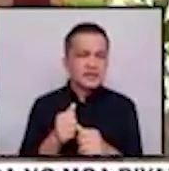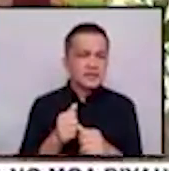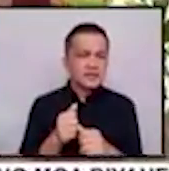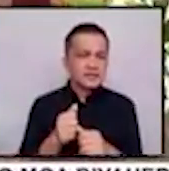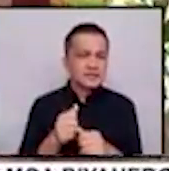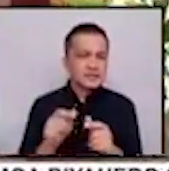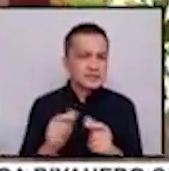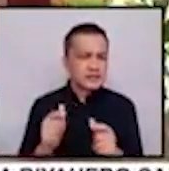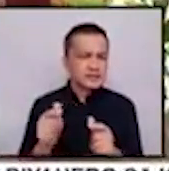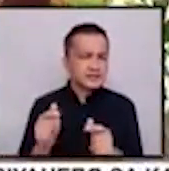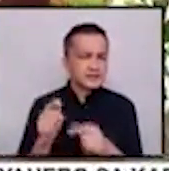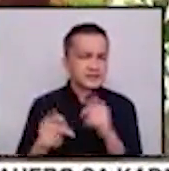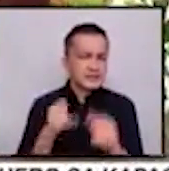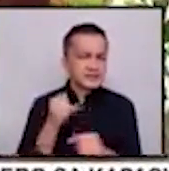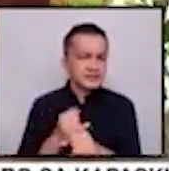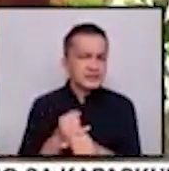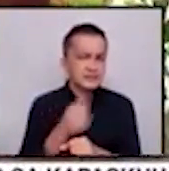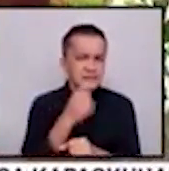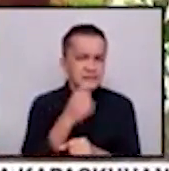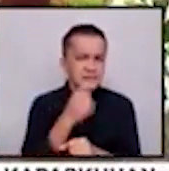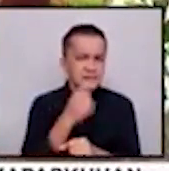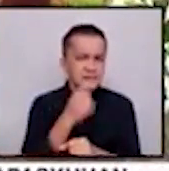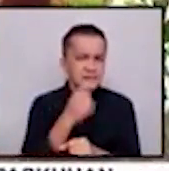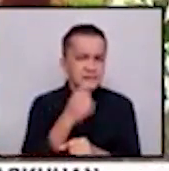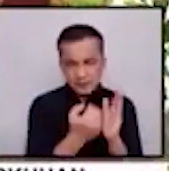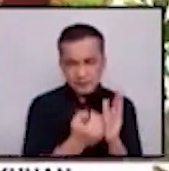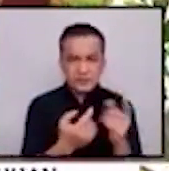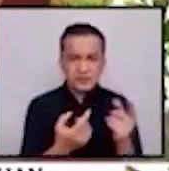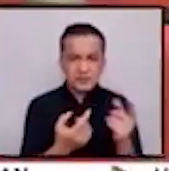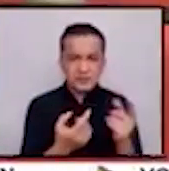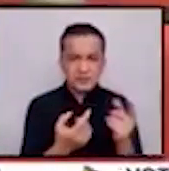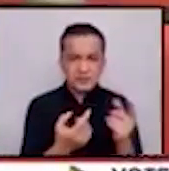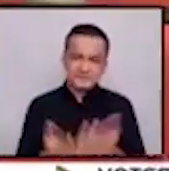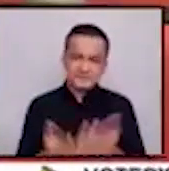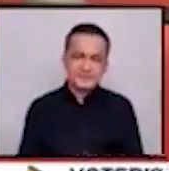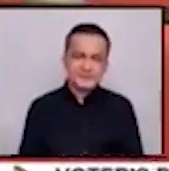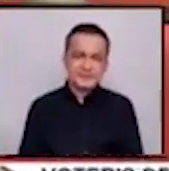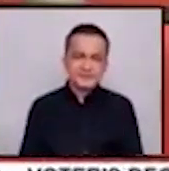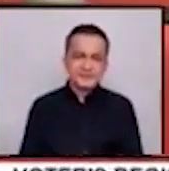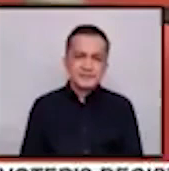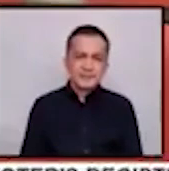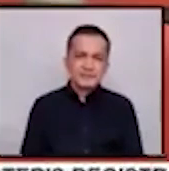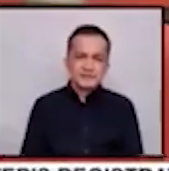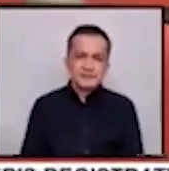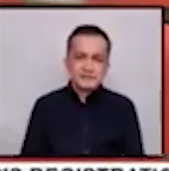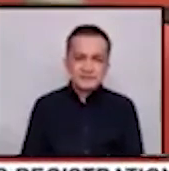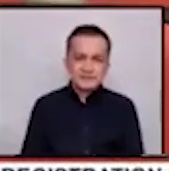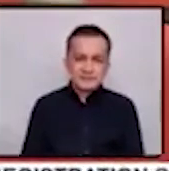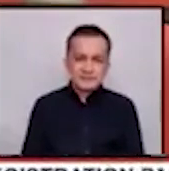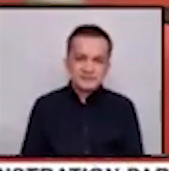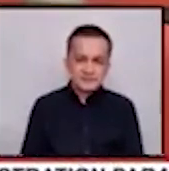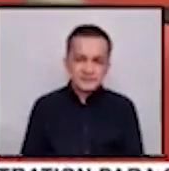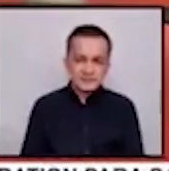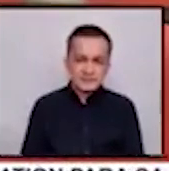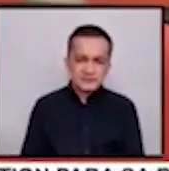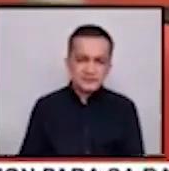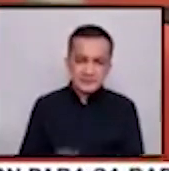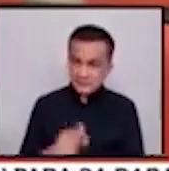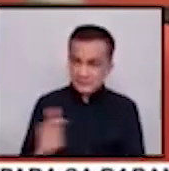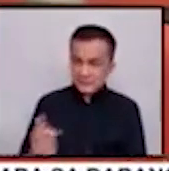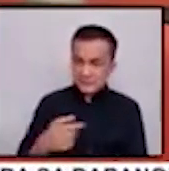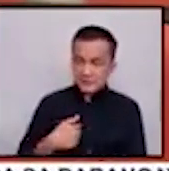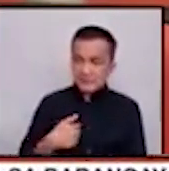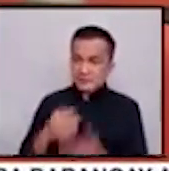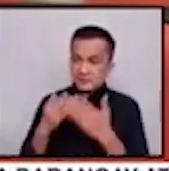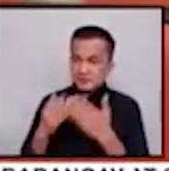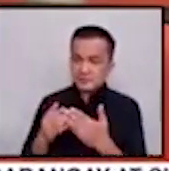mga susunod mong gagawin at yung mga activities mo dito sa Pilipinas? So, I'm very thankful for the Mr. Grand Philippines organization